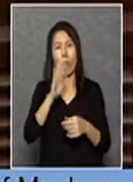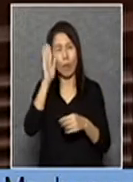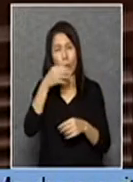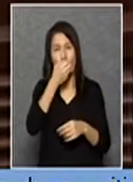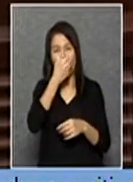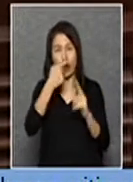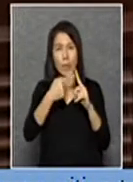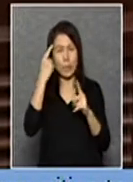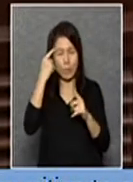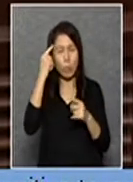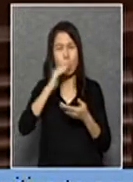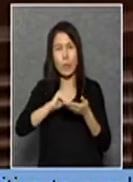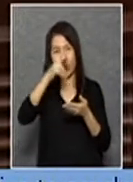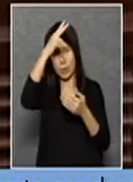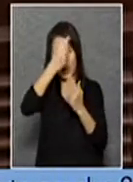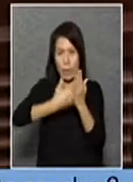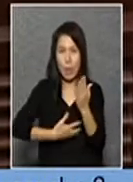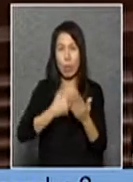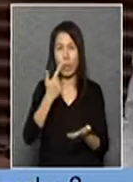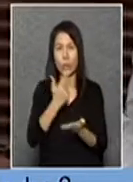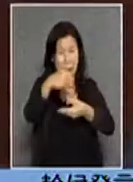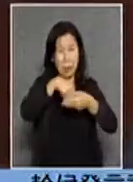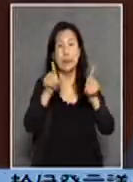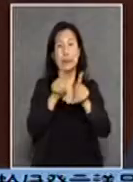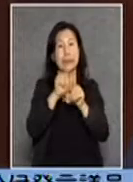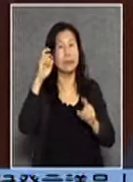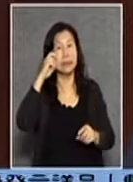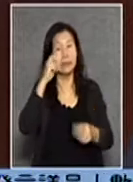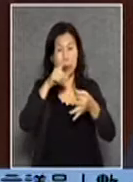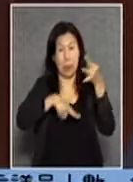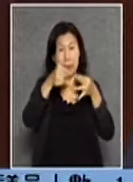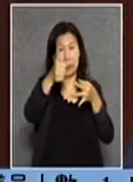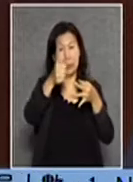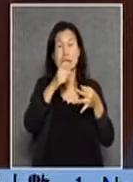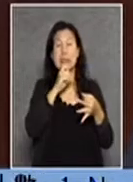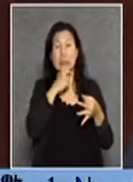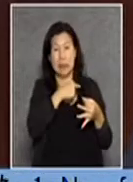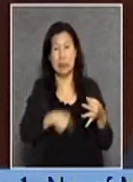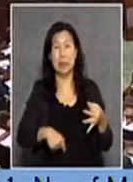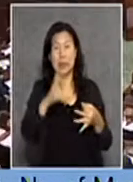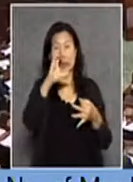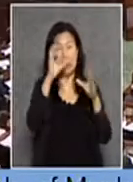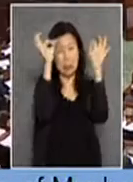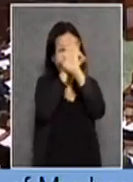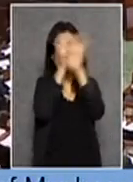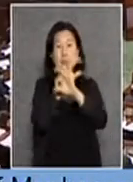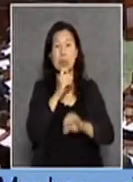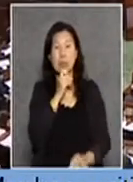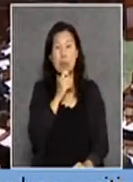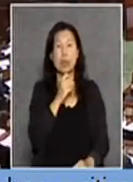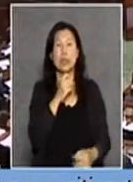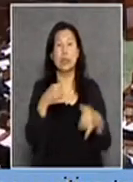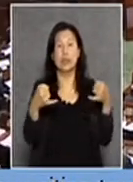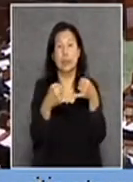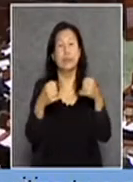知悉政府的政策或者是重大事宜的。 謝偉俊議員。 主席，我想陳家華完全錯誤理解咗我講法，所以我都無謂再駁佢嗰樣嘢。不